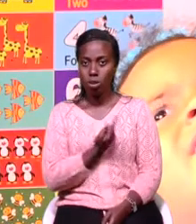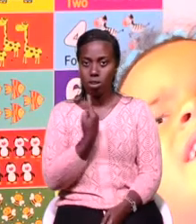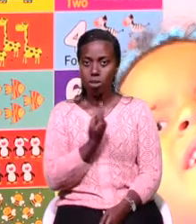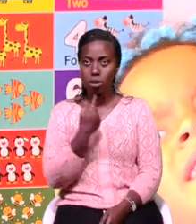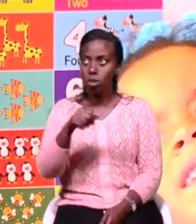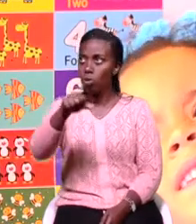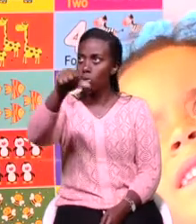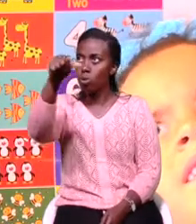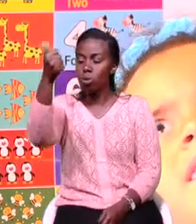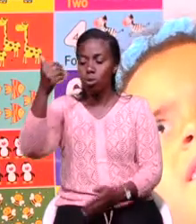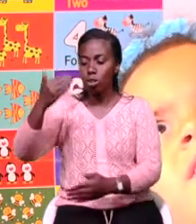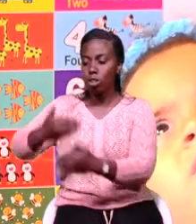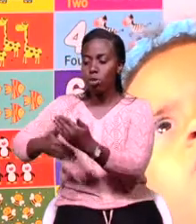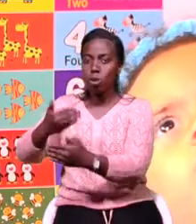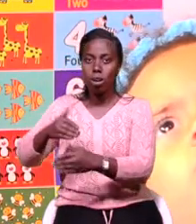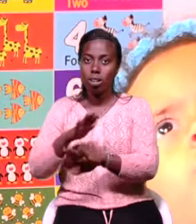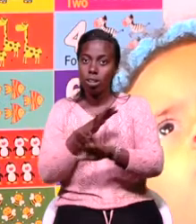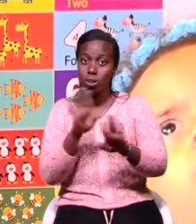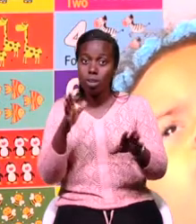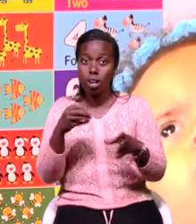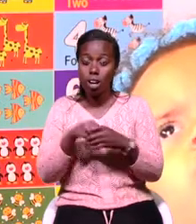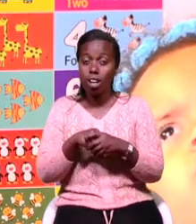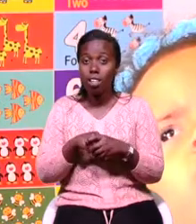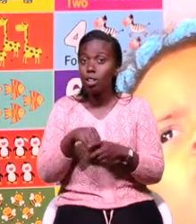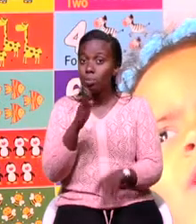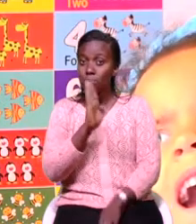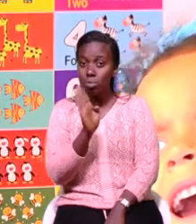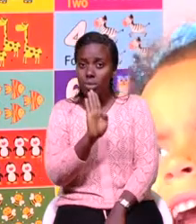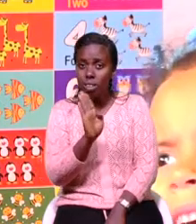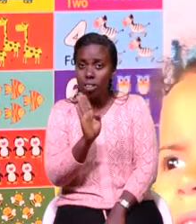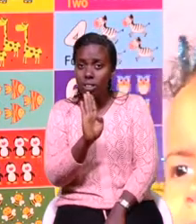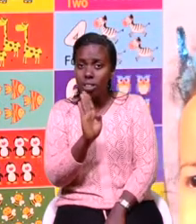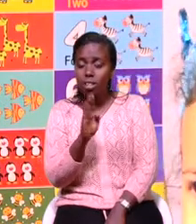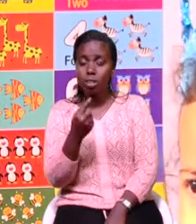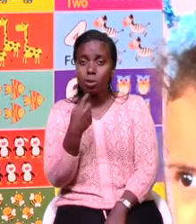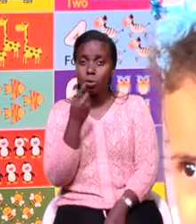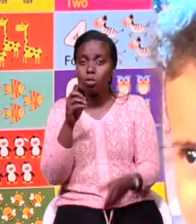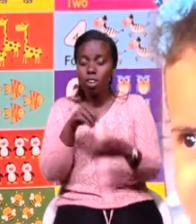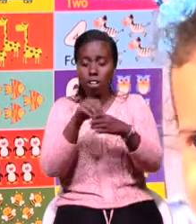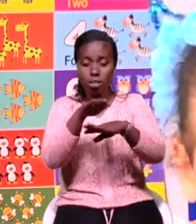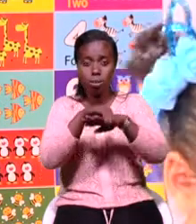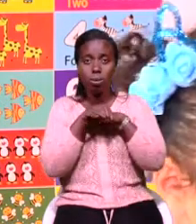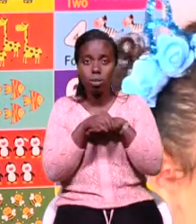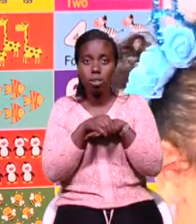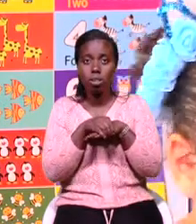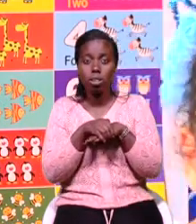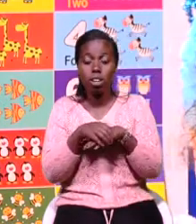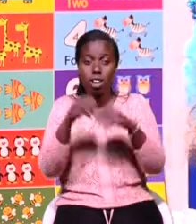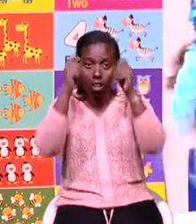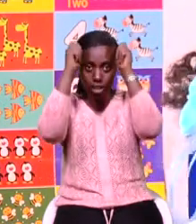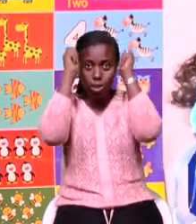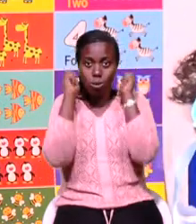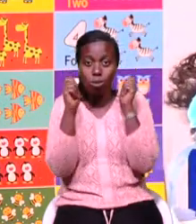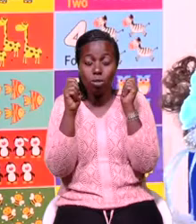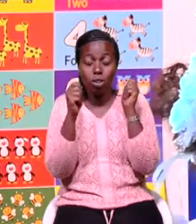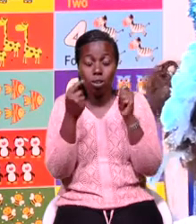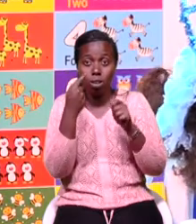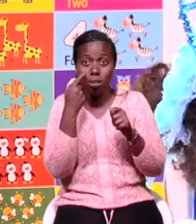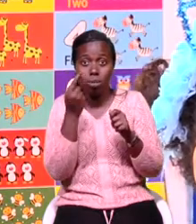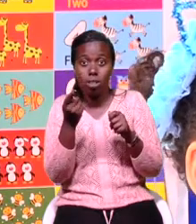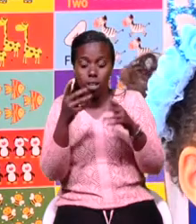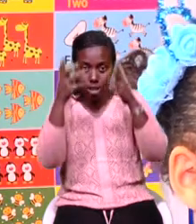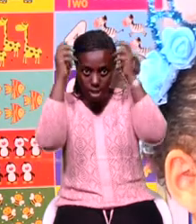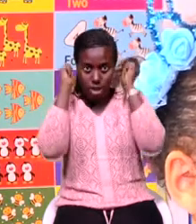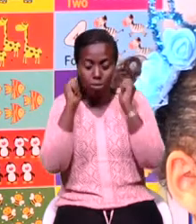rundi ruhande rwo hirya naho hari iy'icyatsi naho bari kuvuga icyongereza iyi ngofero rero ndamutse nyambaye